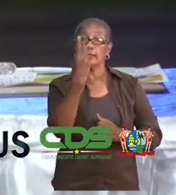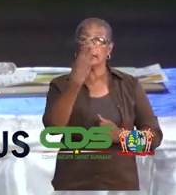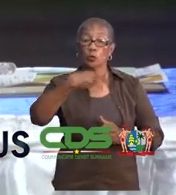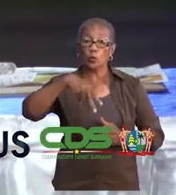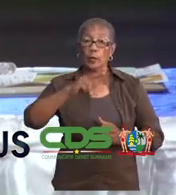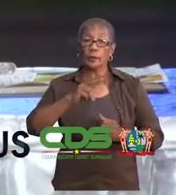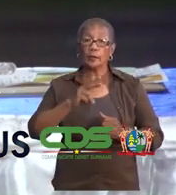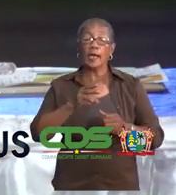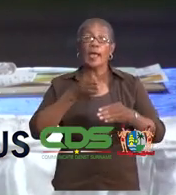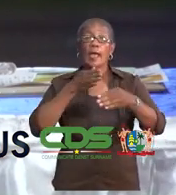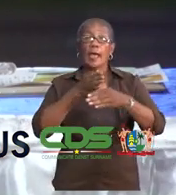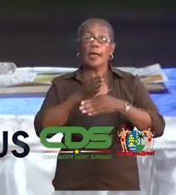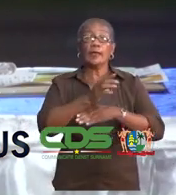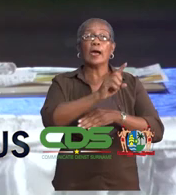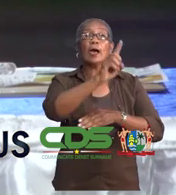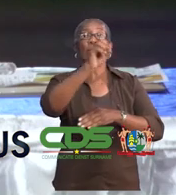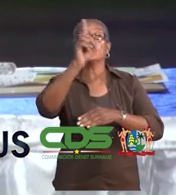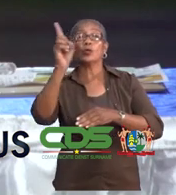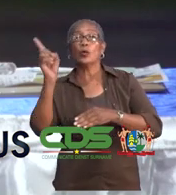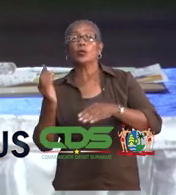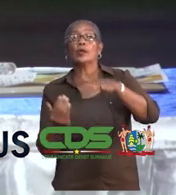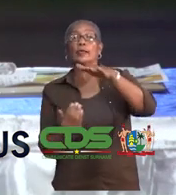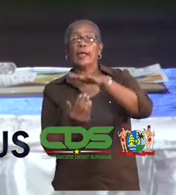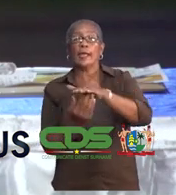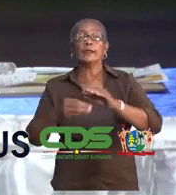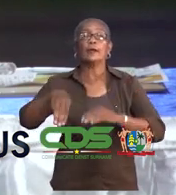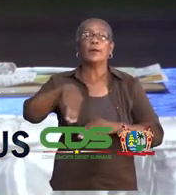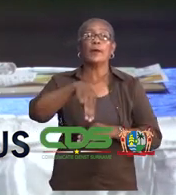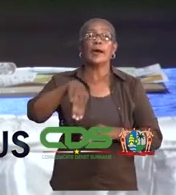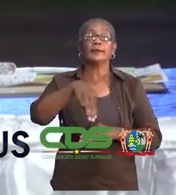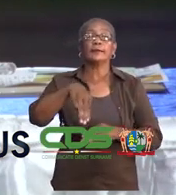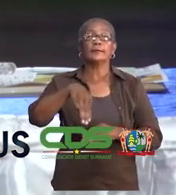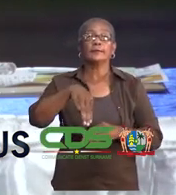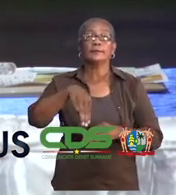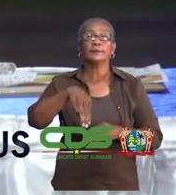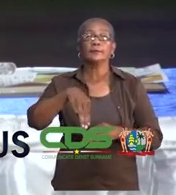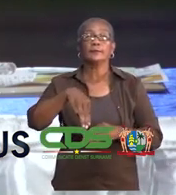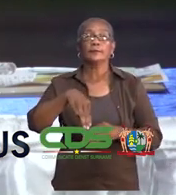oktober 2021 tot en met eind maart